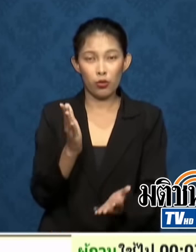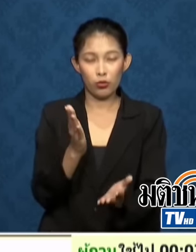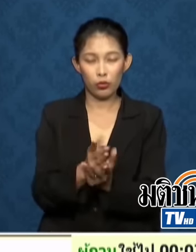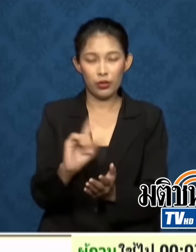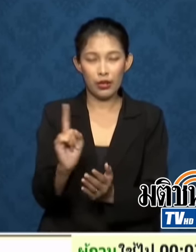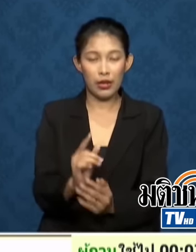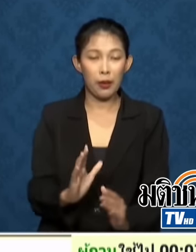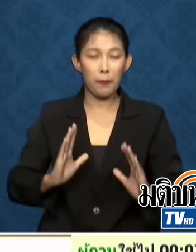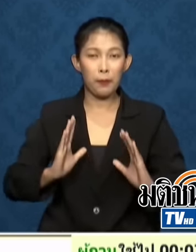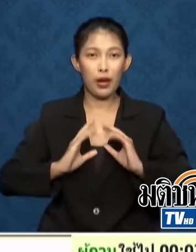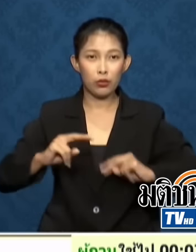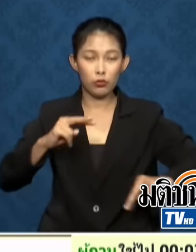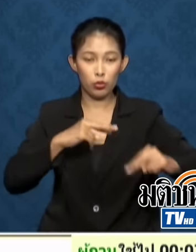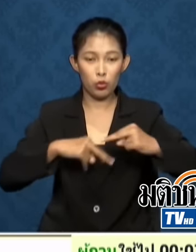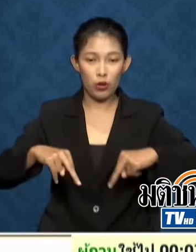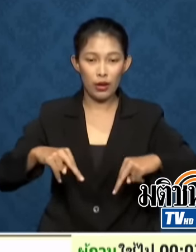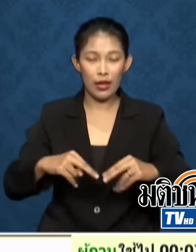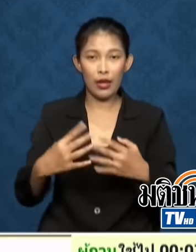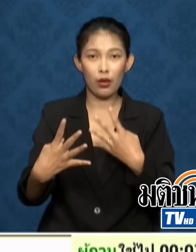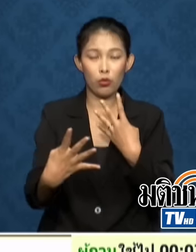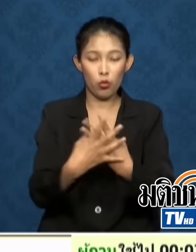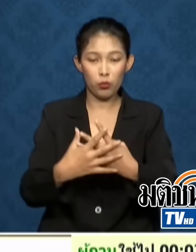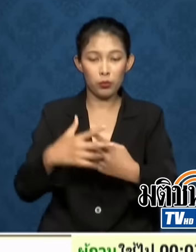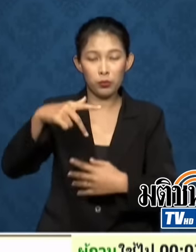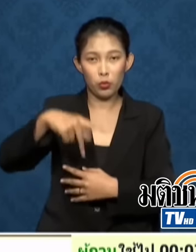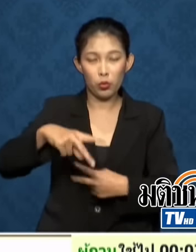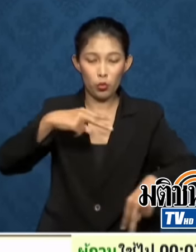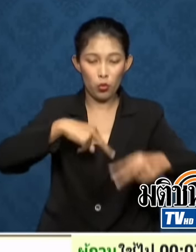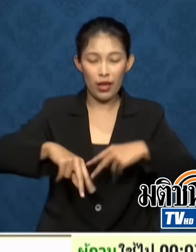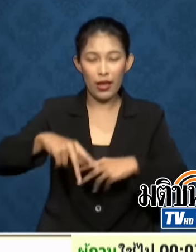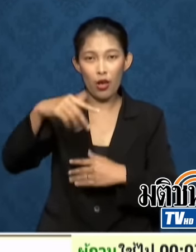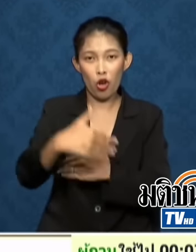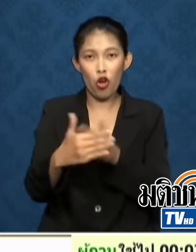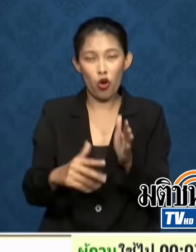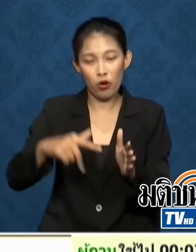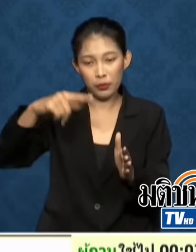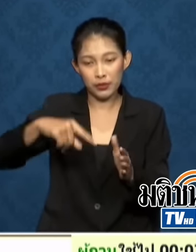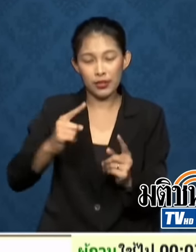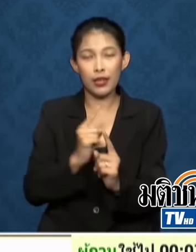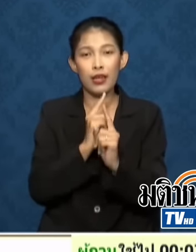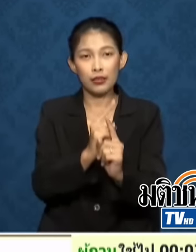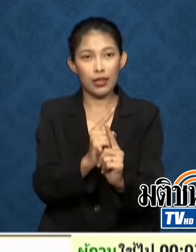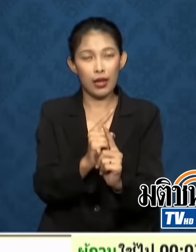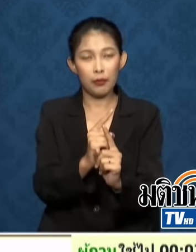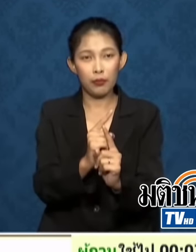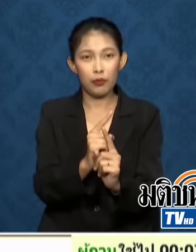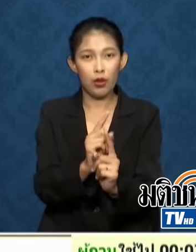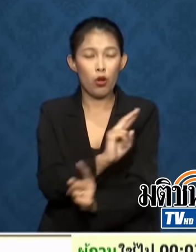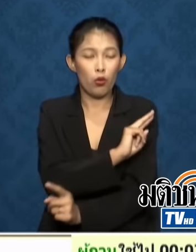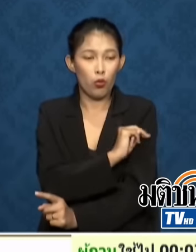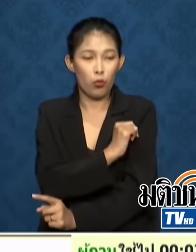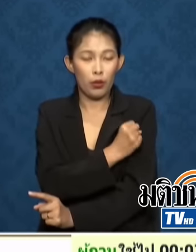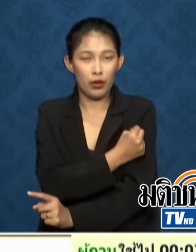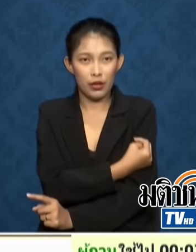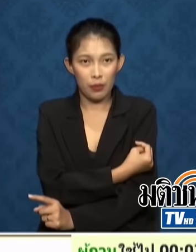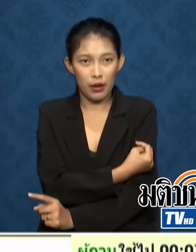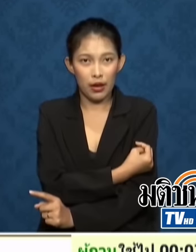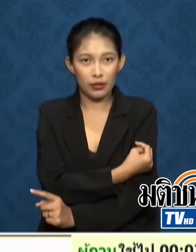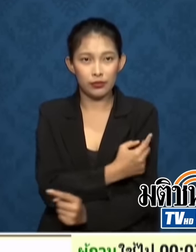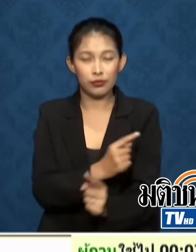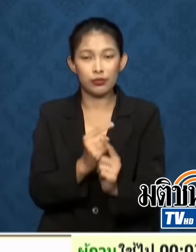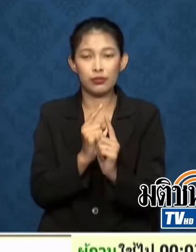าตัวในห้องควบคุมพิเศษตามที่สถานรักษาผู้ต้องขังตามข้อ3